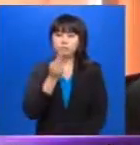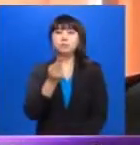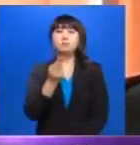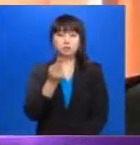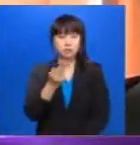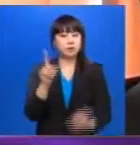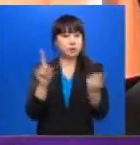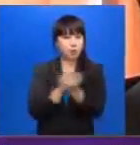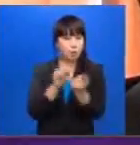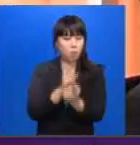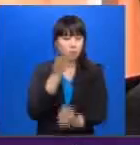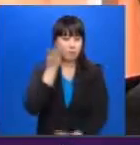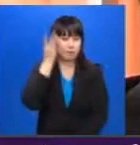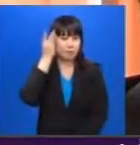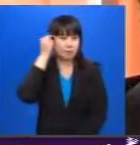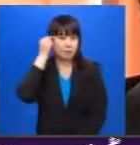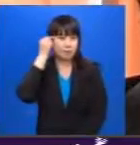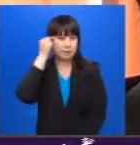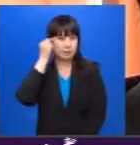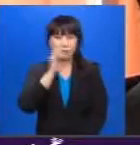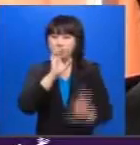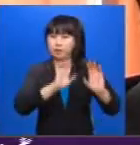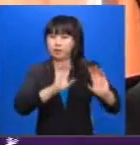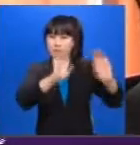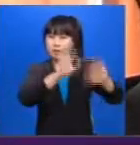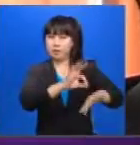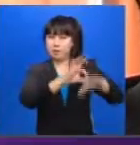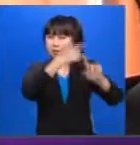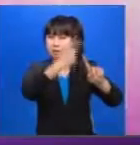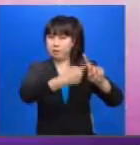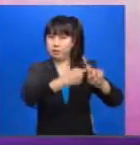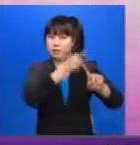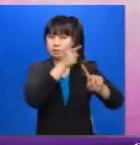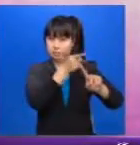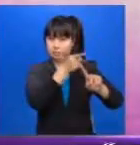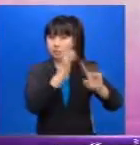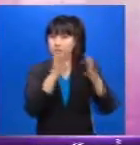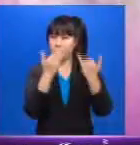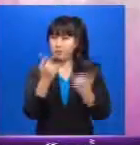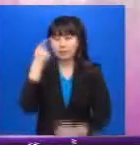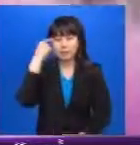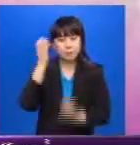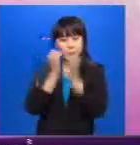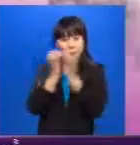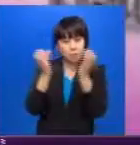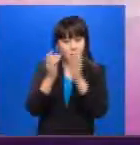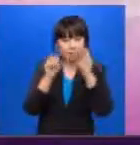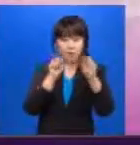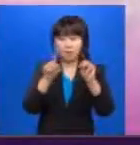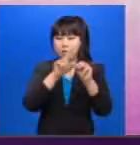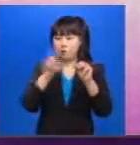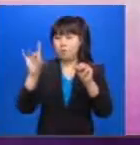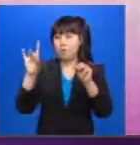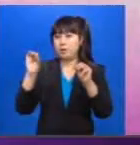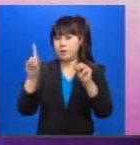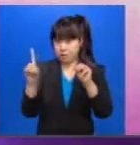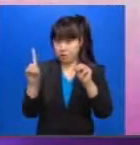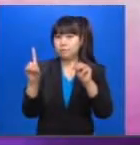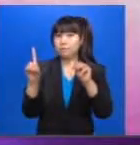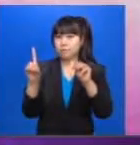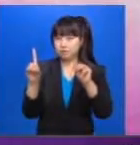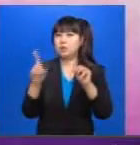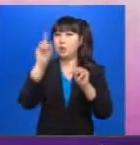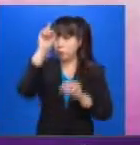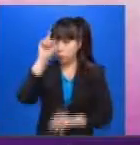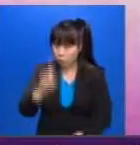ที่สังคมต้องพิจารณาเกี่ยวกับสถานภาพของรัฐบาลรักษาการนั่นคือรัฐธรรมนูญตามมาตรา181ซึ่งบัญญัติให้ต้อง